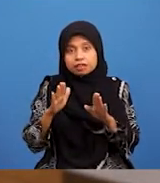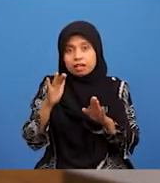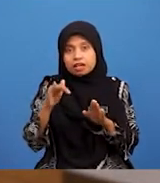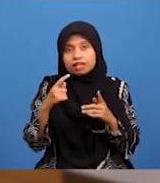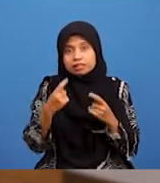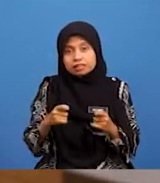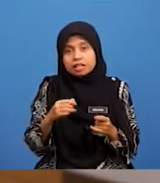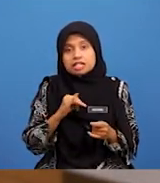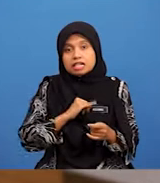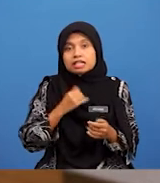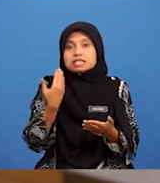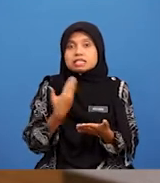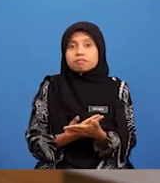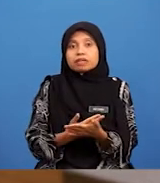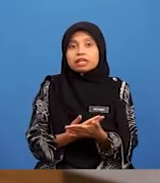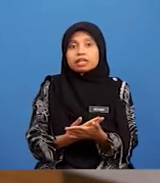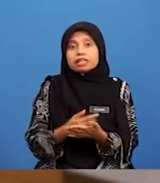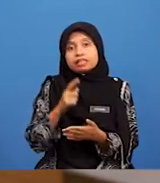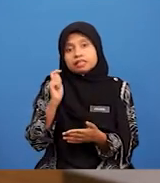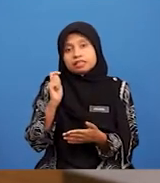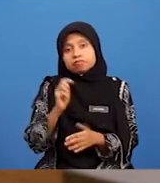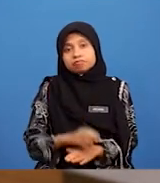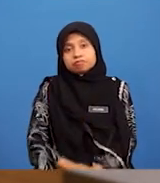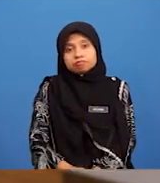yang telah saya sampaikan sebentar tadi.